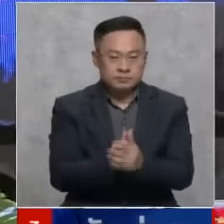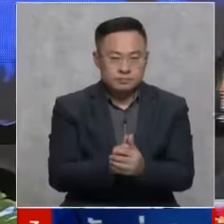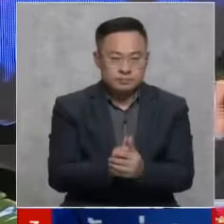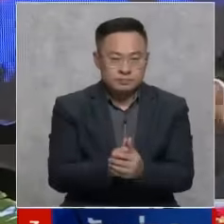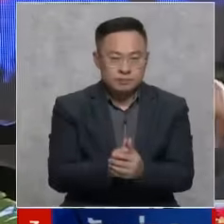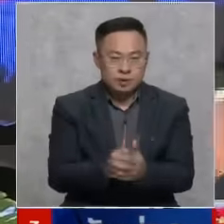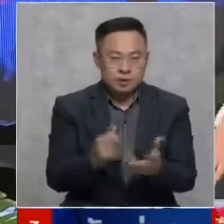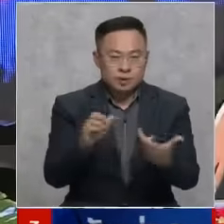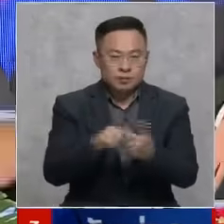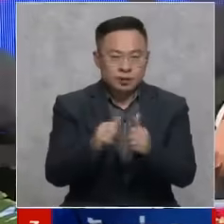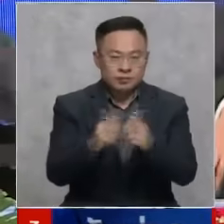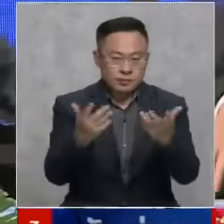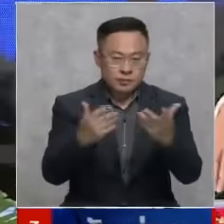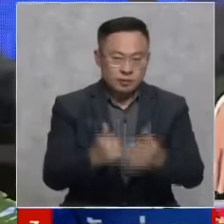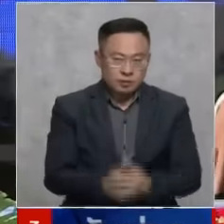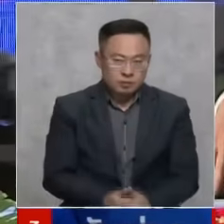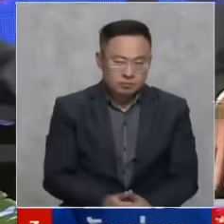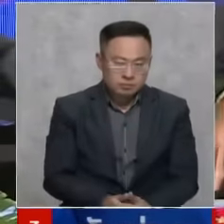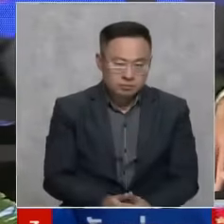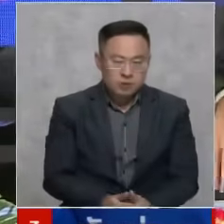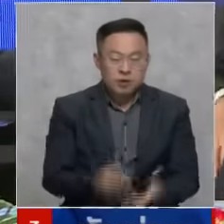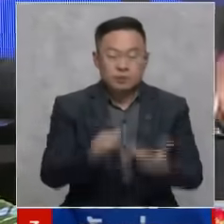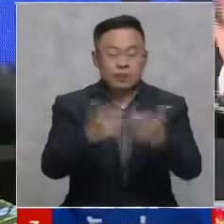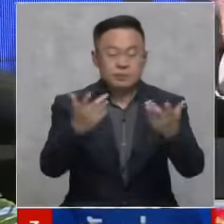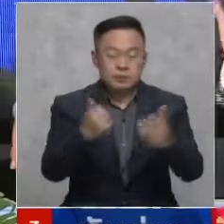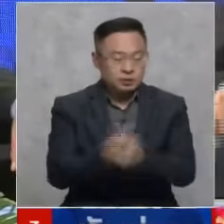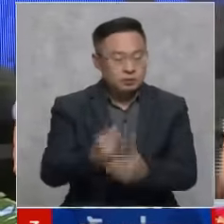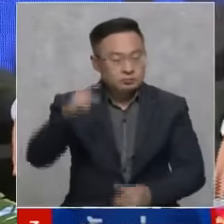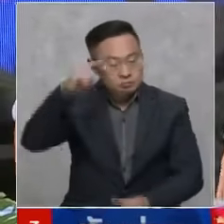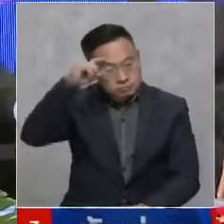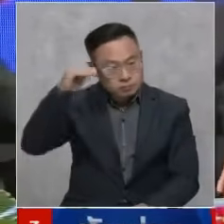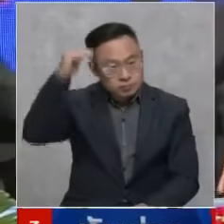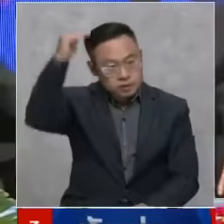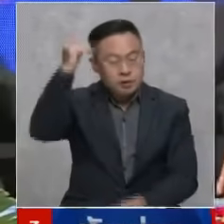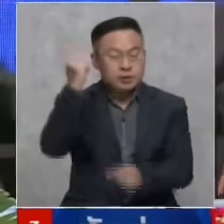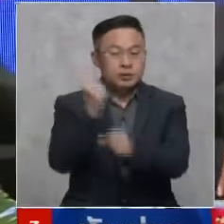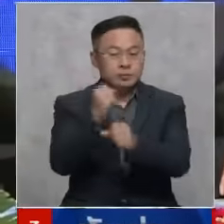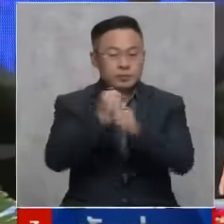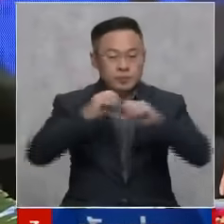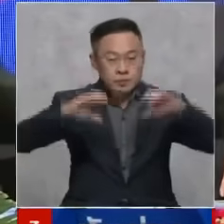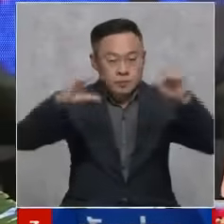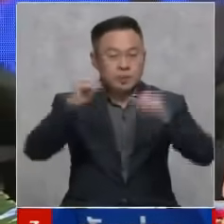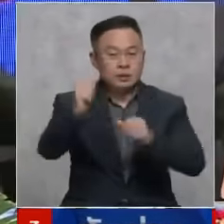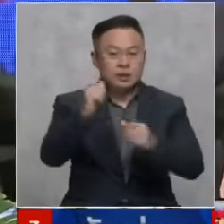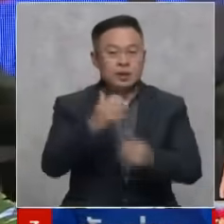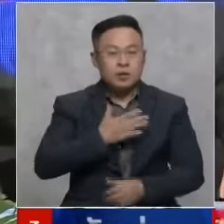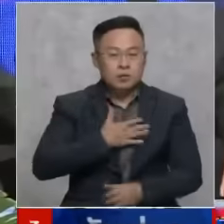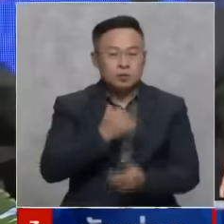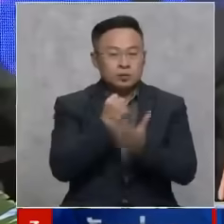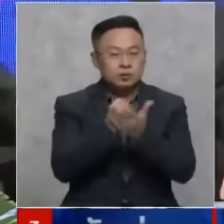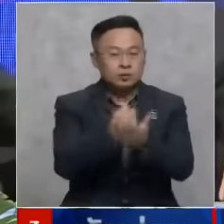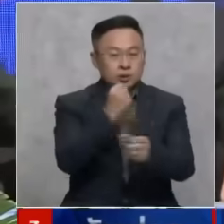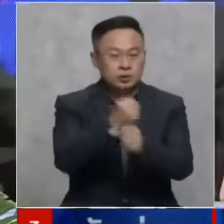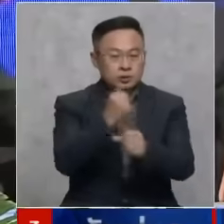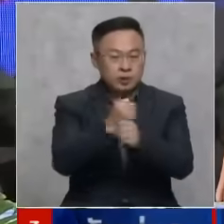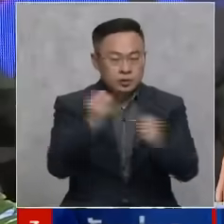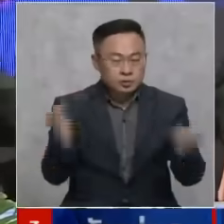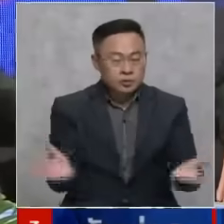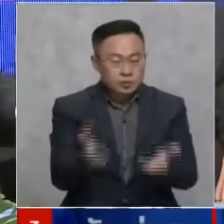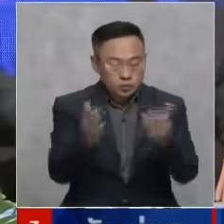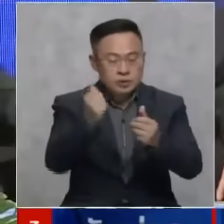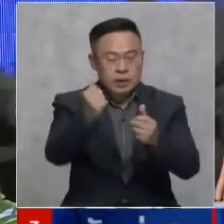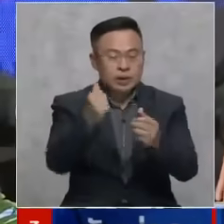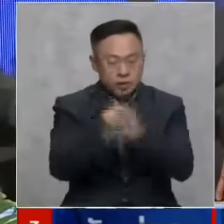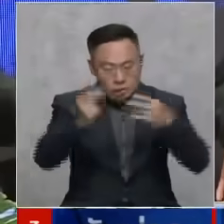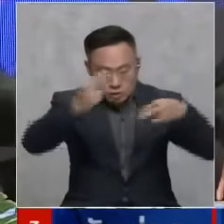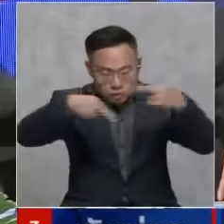ก็ยินดีกับรัฐบาลของคุณเศรษฐาทวีสินที่ตั้งได้ยืนยันว่าจะทำหน้าที่ตรวจสอบสนับสนุนในสิ่งที่ควรสนับสนุนแล้วก็จะตรว